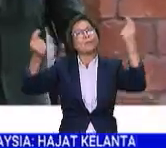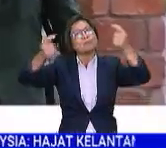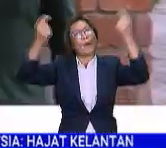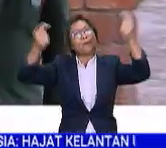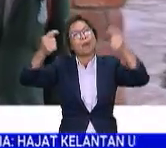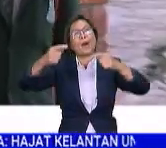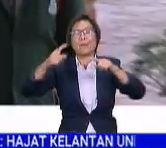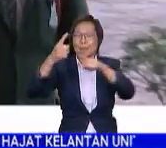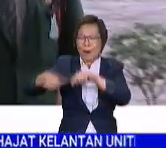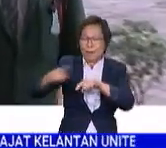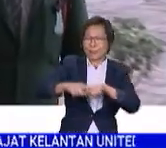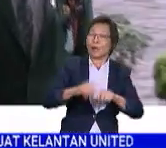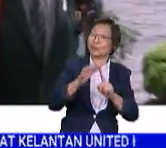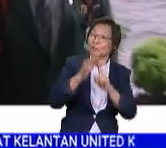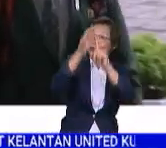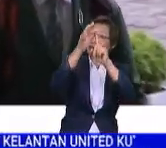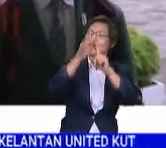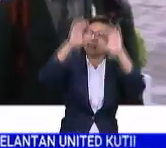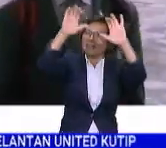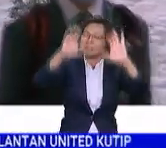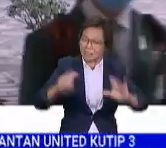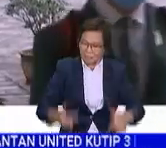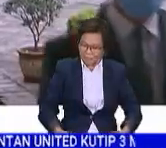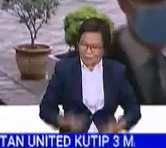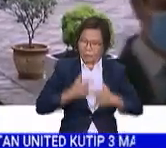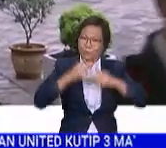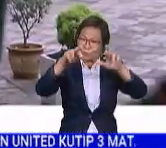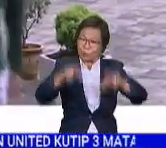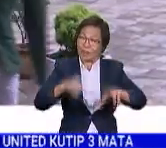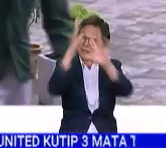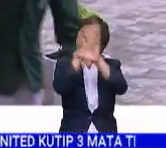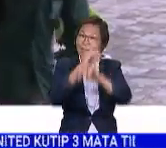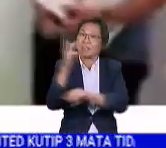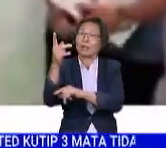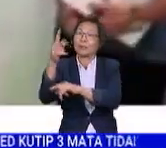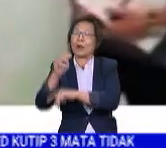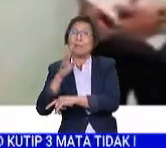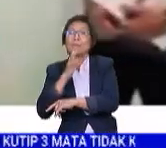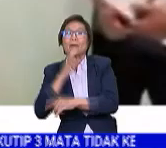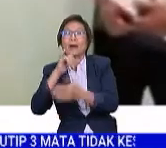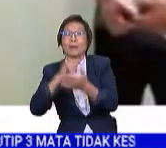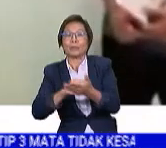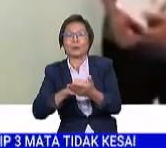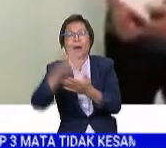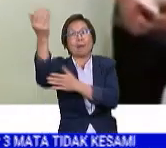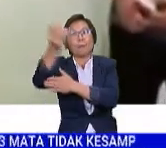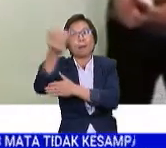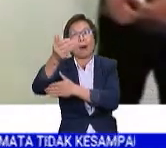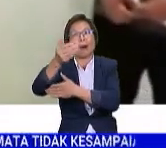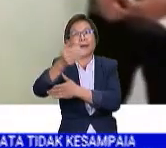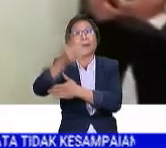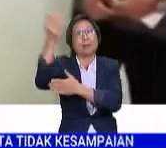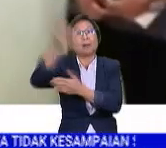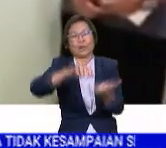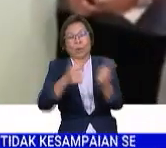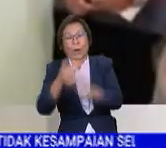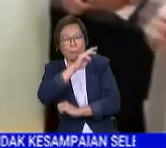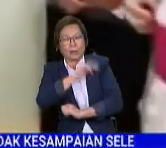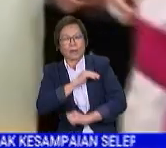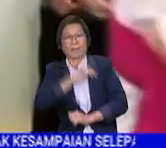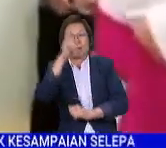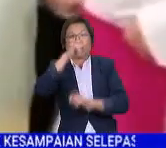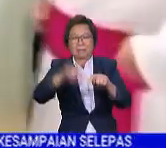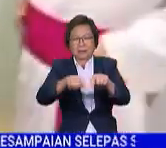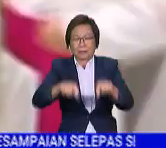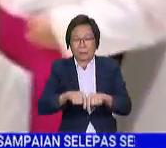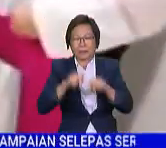dan keunikan serta cara hidup sebagai rakyat Rawa ketua menteri memberitahu demikian menerusi teks ucapan yang disampaikan oleh menteri kerajaan